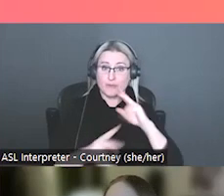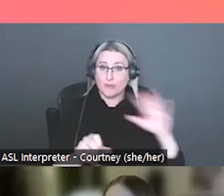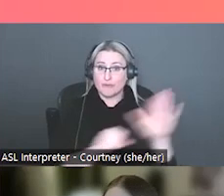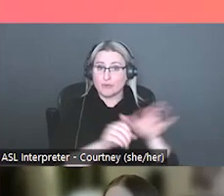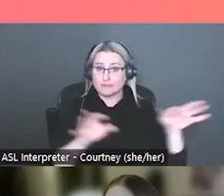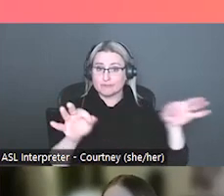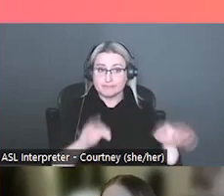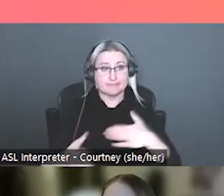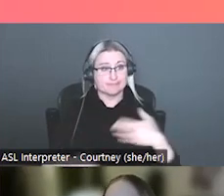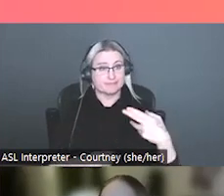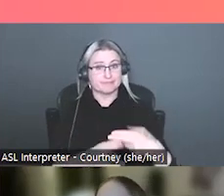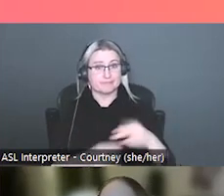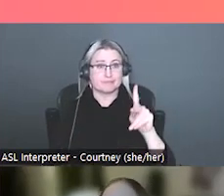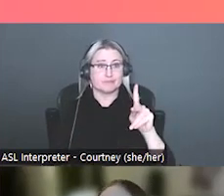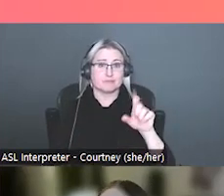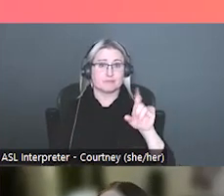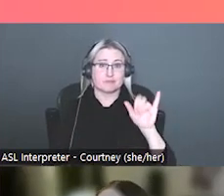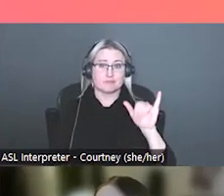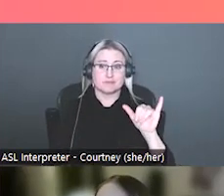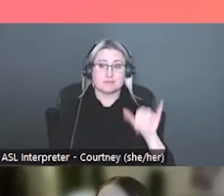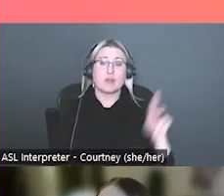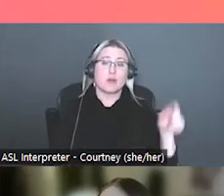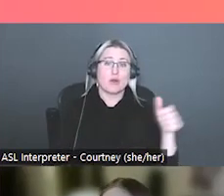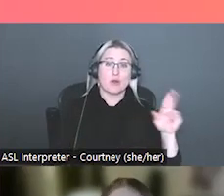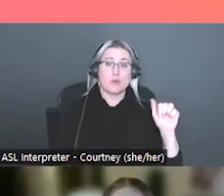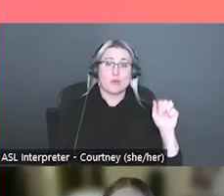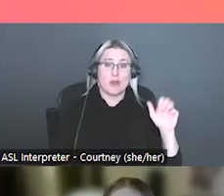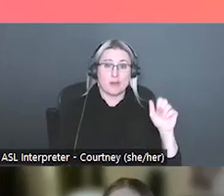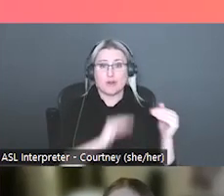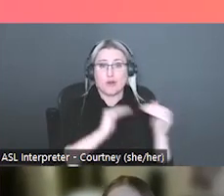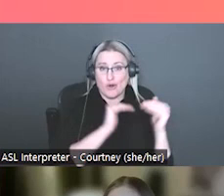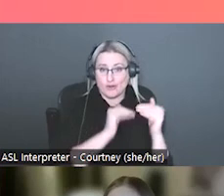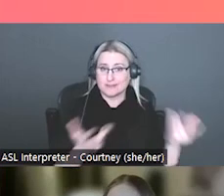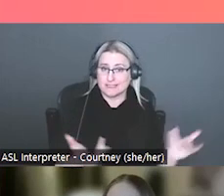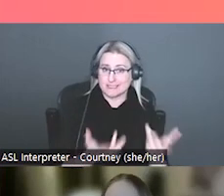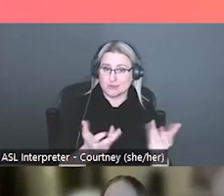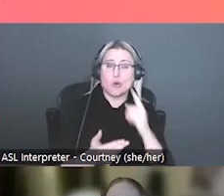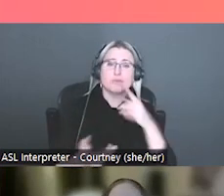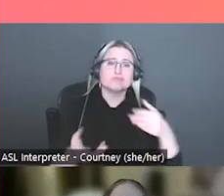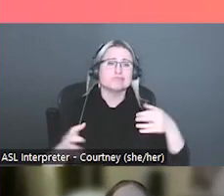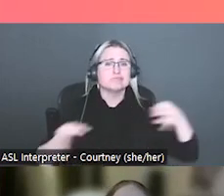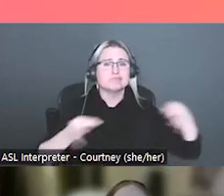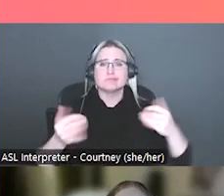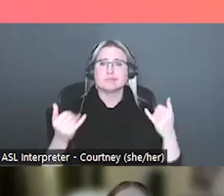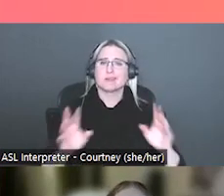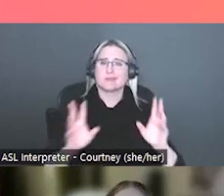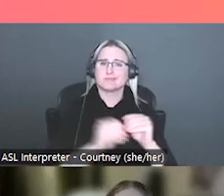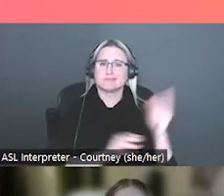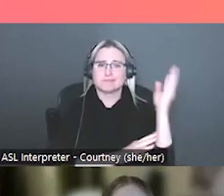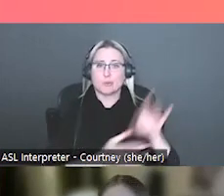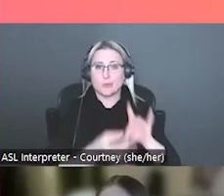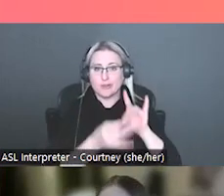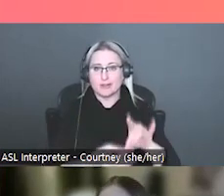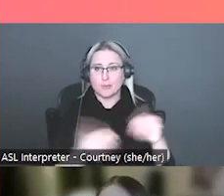d'avoir partagé le lien vers nos biographies complètes. Je m'appelle Kelsey et ma collègue Ramanpreet était aussi ici. Alors, nous allons vous présenter ce